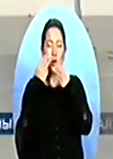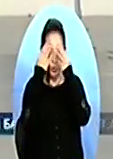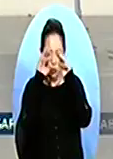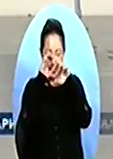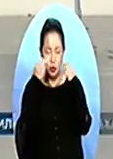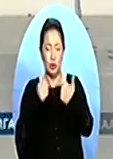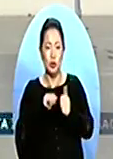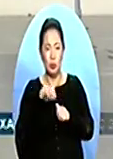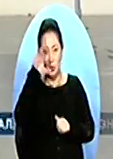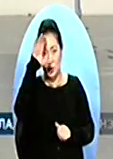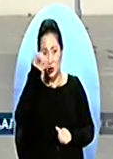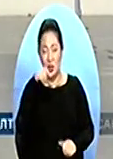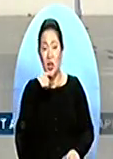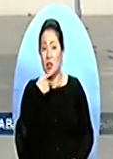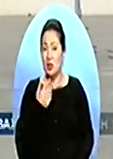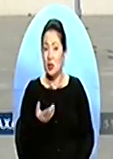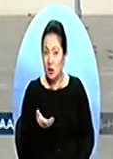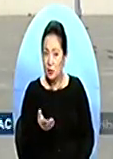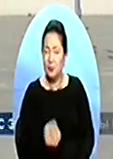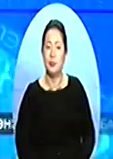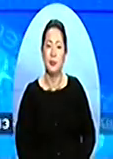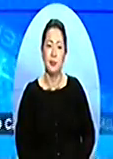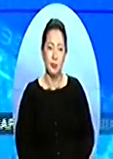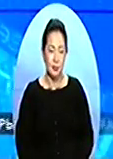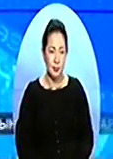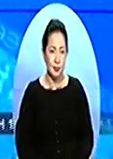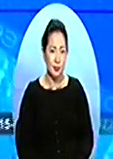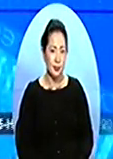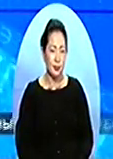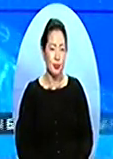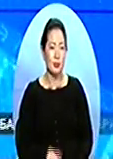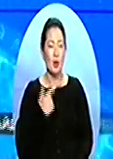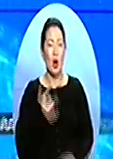спортын сайт хэлж байсан юм а. Говь нутгад